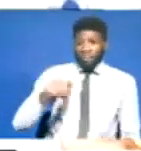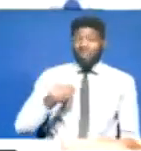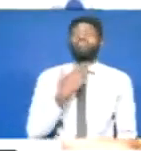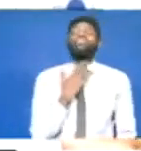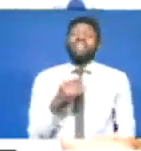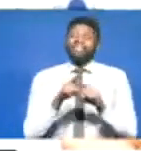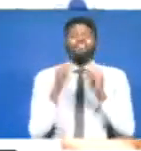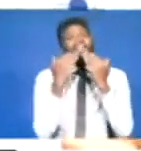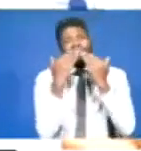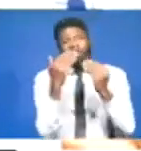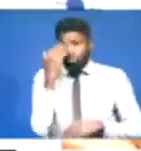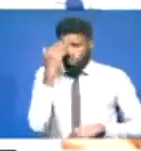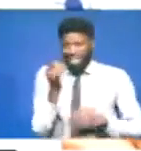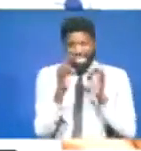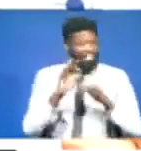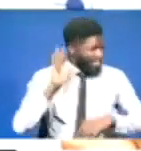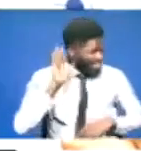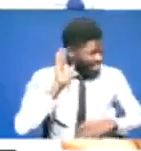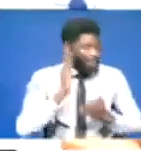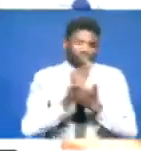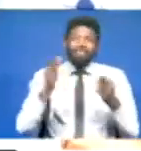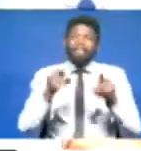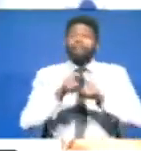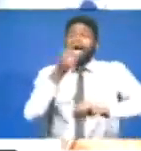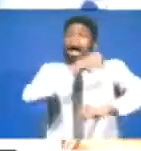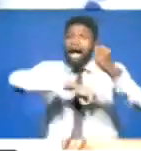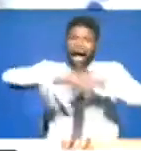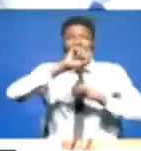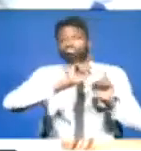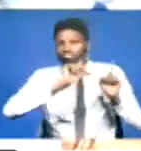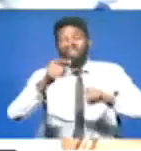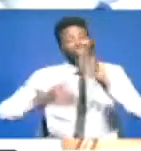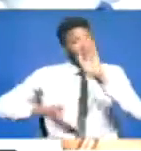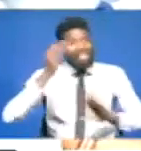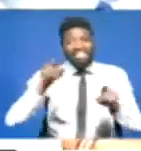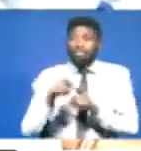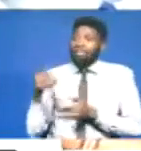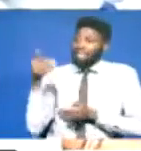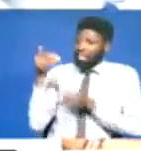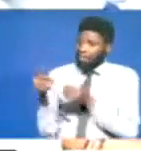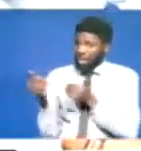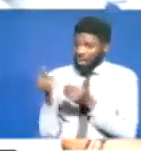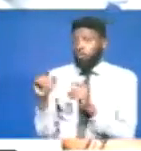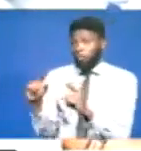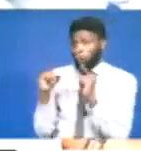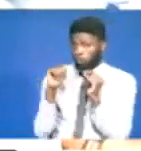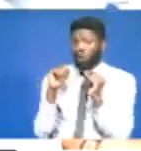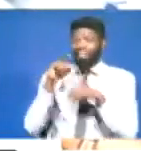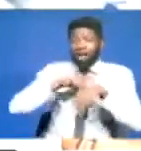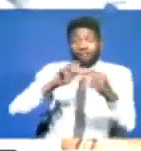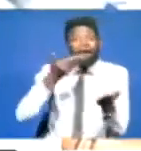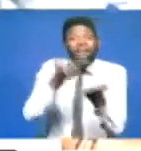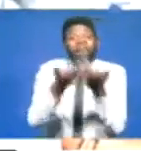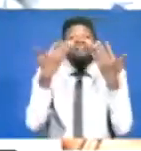kitu munaitika haraka. Lakini, hata yule njirani ambaye ako hapa karibu, aliniambia wakati alifika, alipata orende,